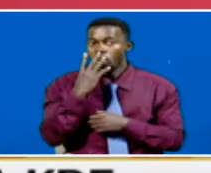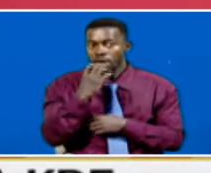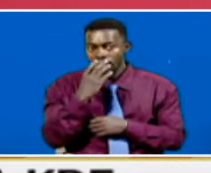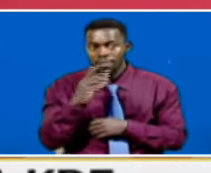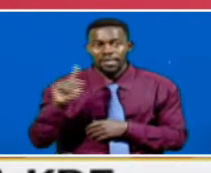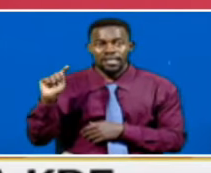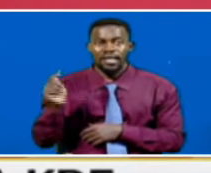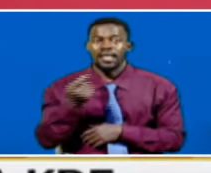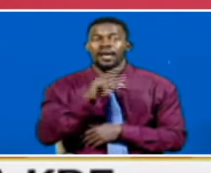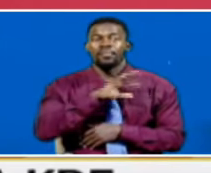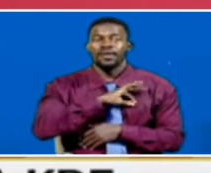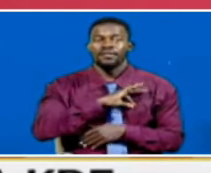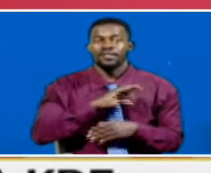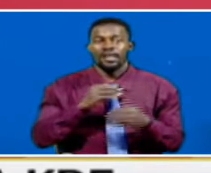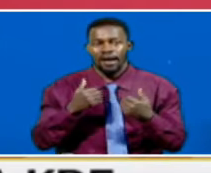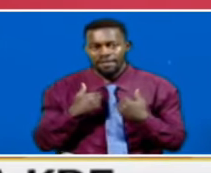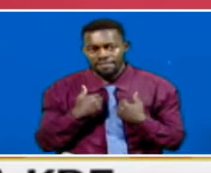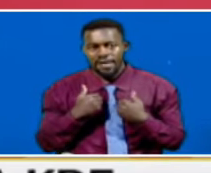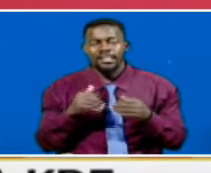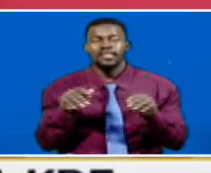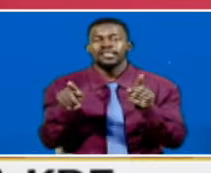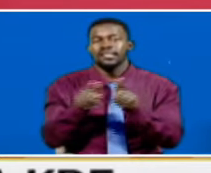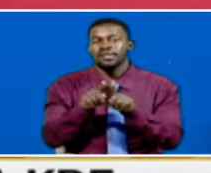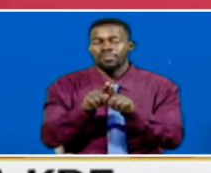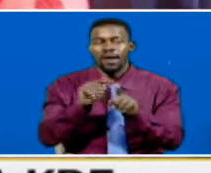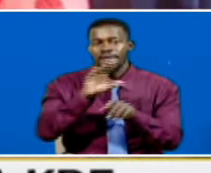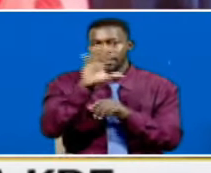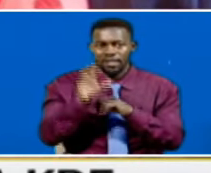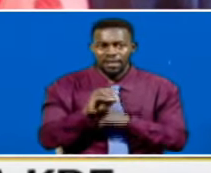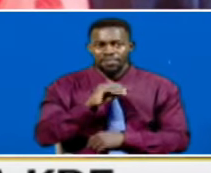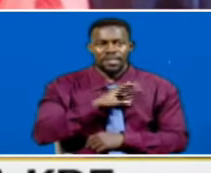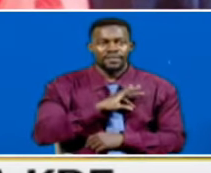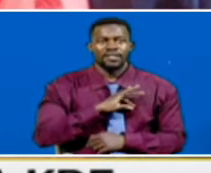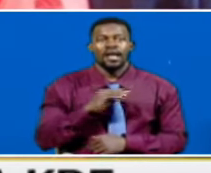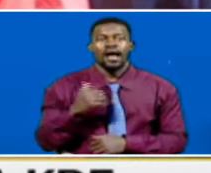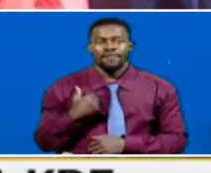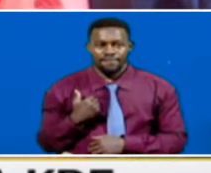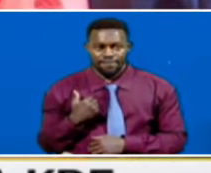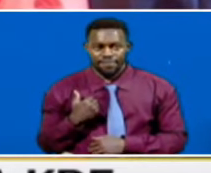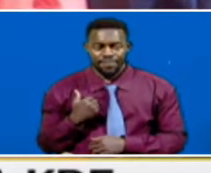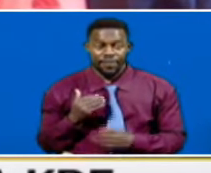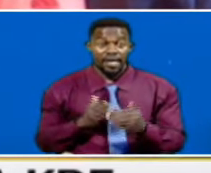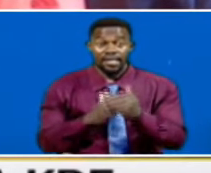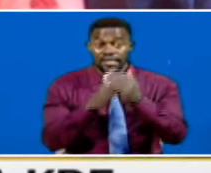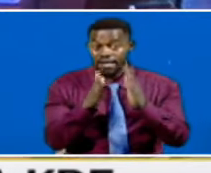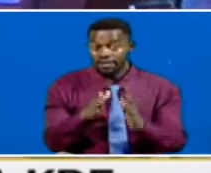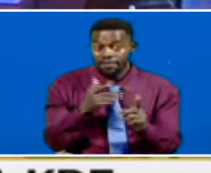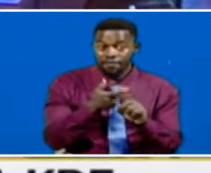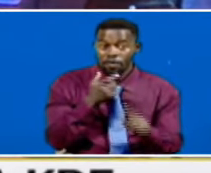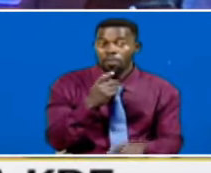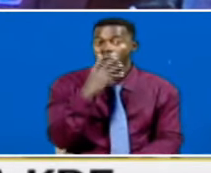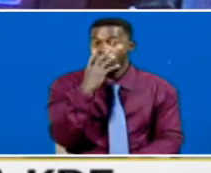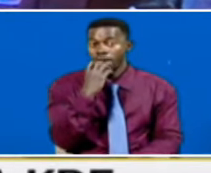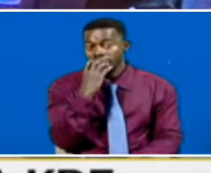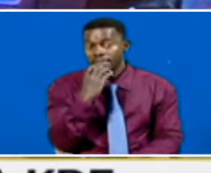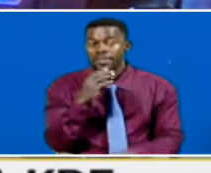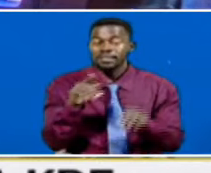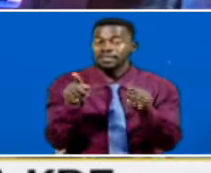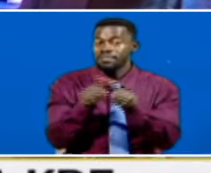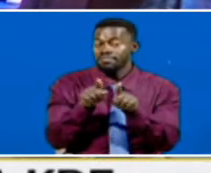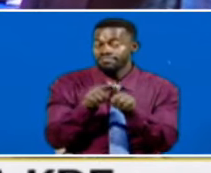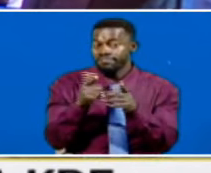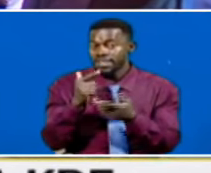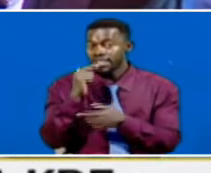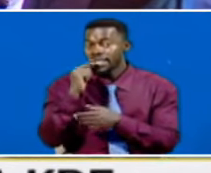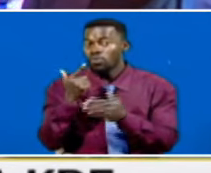Kenya, and it is good for our continent Africa. Viongozi wa chama hicho hata hivyo wamekanusha madai kuwa